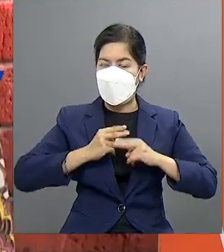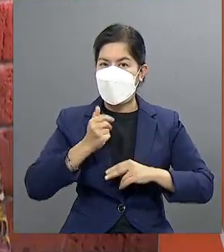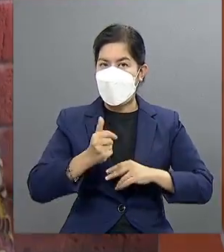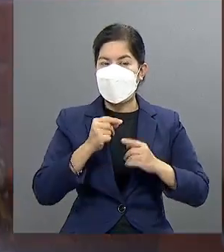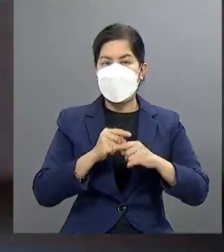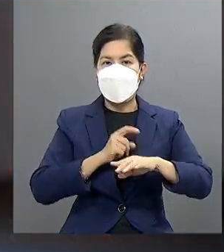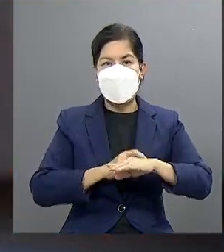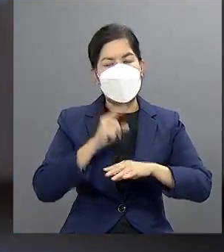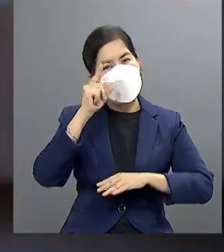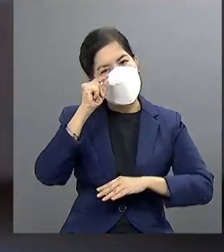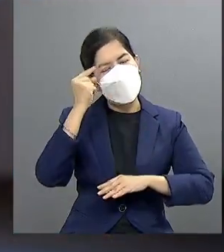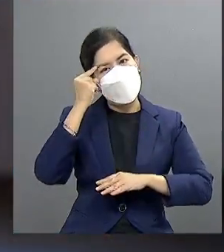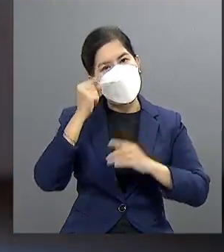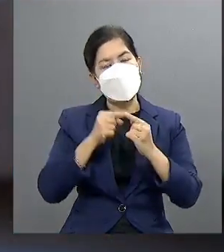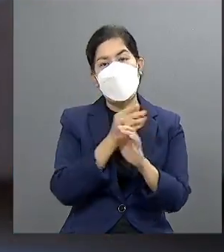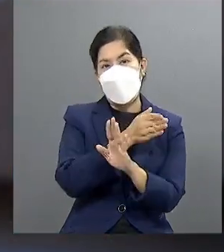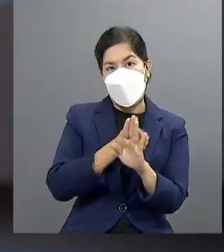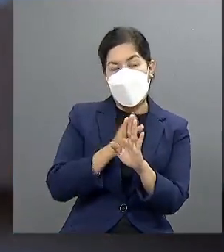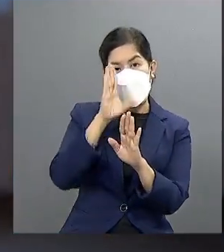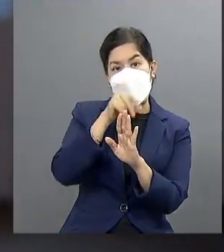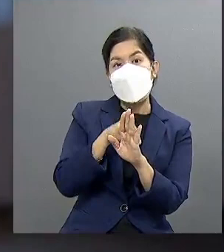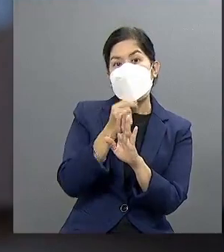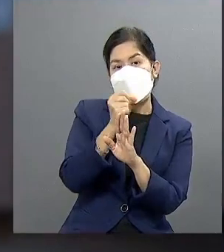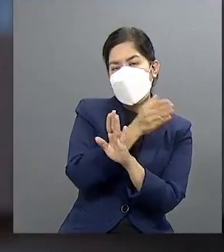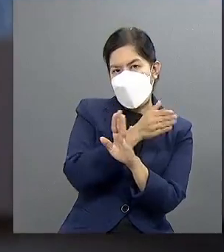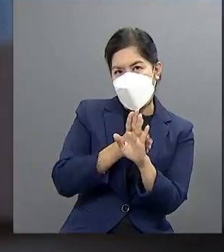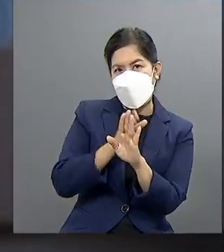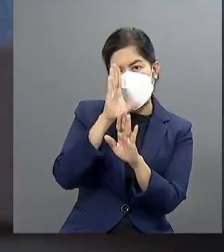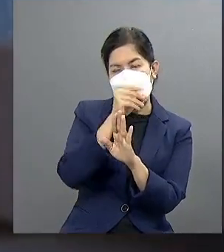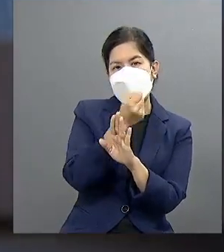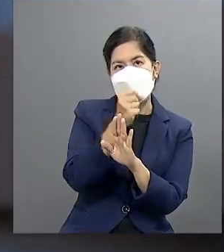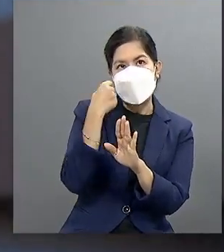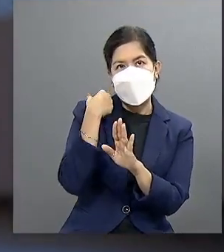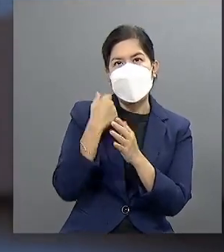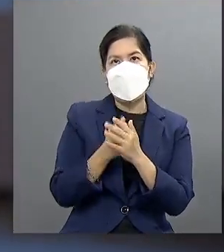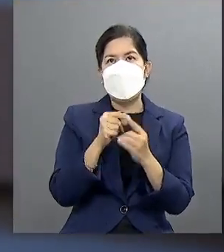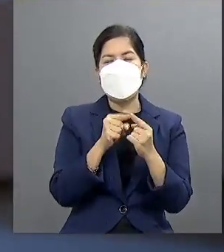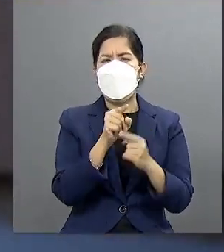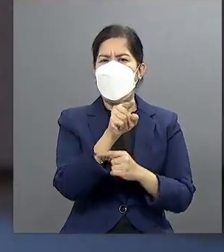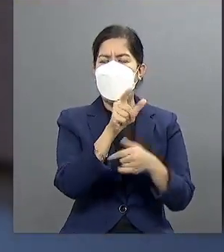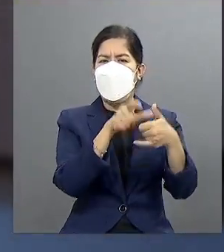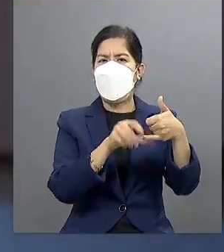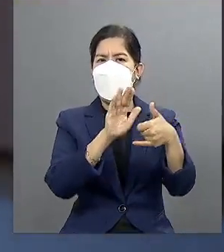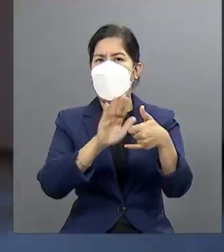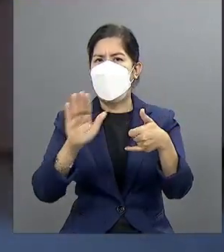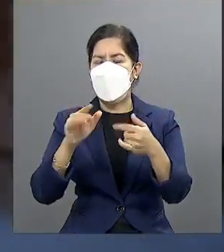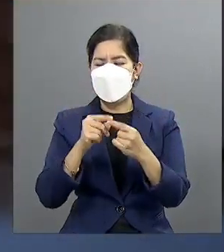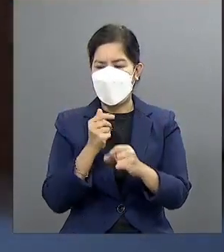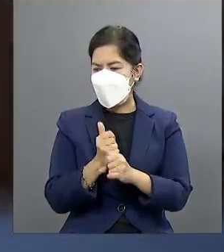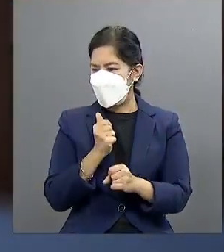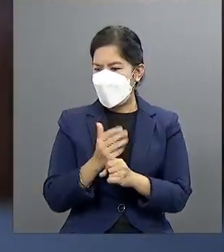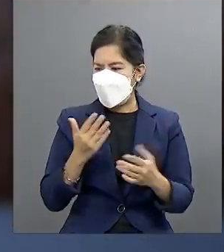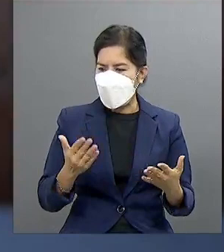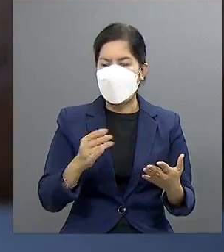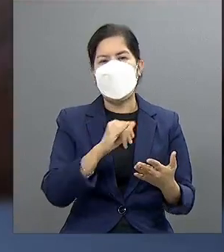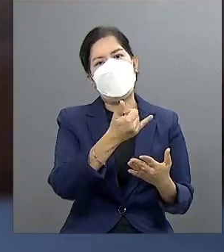มาณก่อน4ทุ่มนะคะบางคนจะทำไม่ได้ แต่ถ้าว่าหลายคนอาจจะทำไม่ได้จะมีภารกิจโอ้โห ใช่ค่ะ ยาวไปถึงเที่ยงคืน ใช่ค่ะเพ